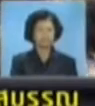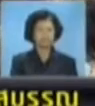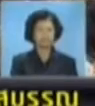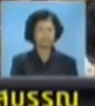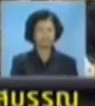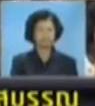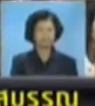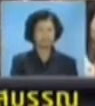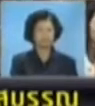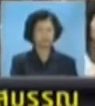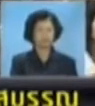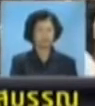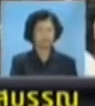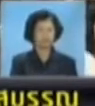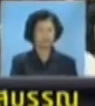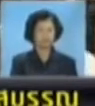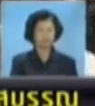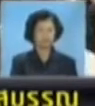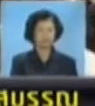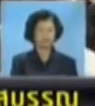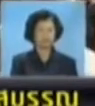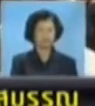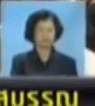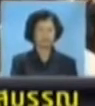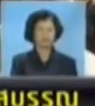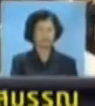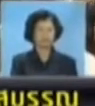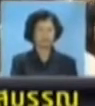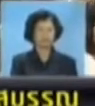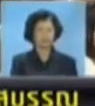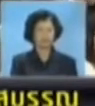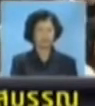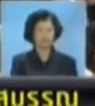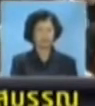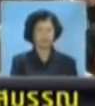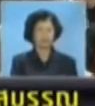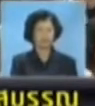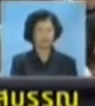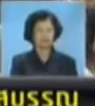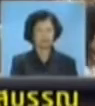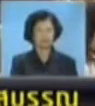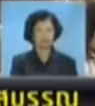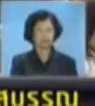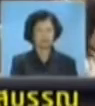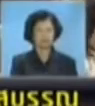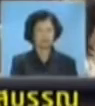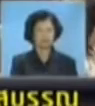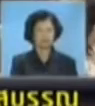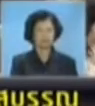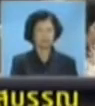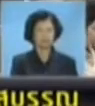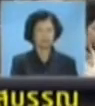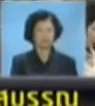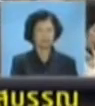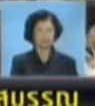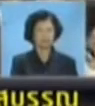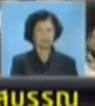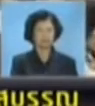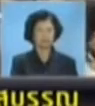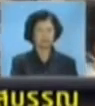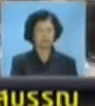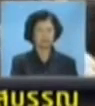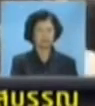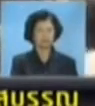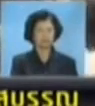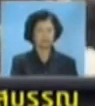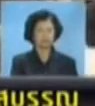ไม่สามารถที่จะลงมติถอดถอนได้ก่อนหน้านี้ผมลองไล่เรียงให้ฟังนะครับกรณีแรกกรณีของคุณนพดลปัทมะอดีตรัฐ